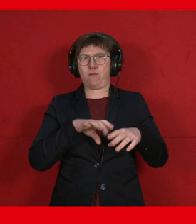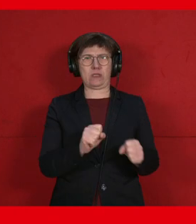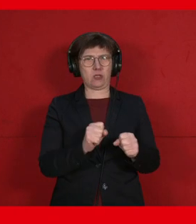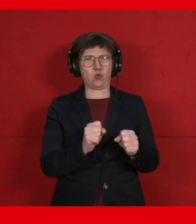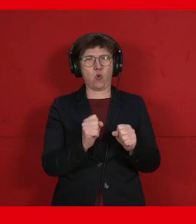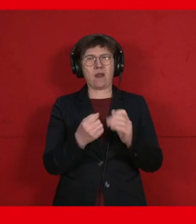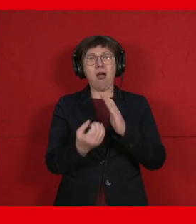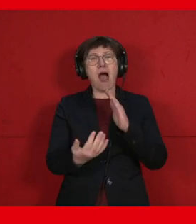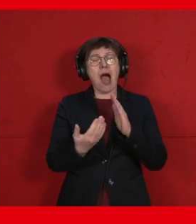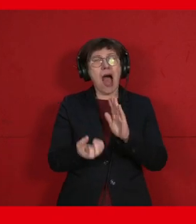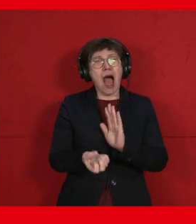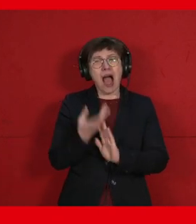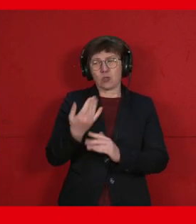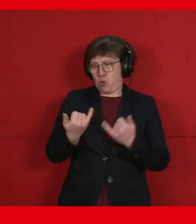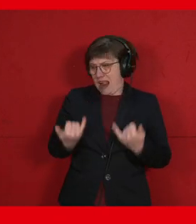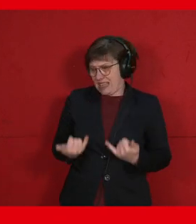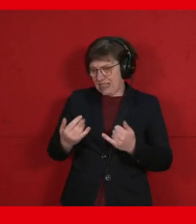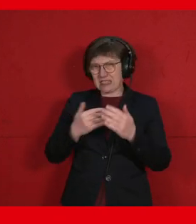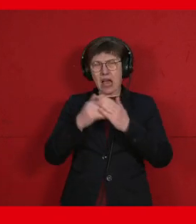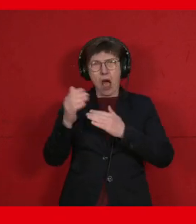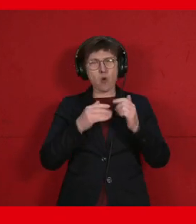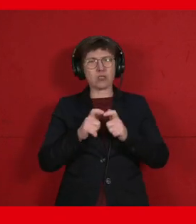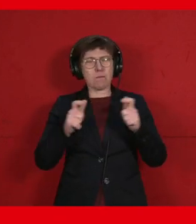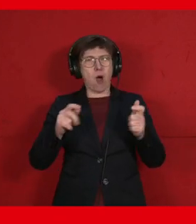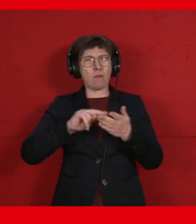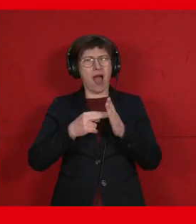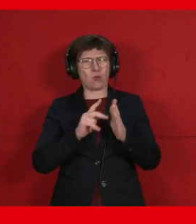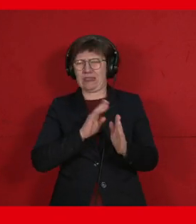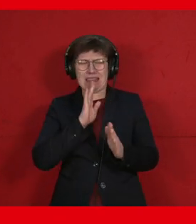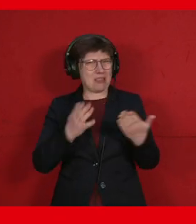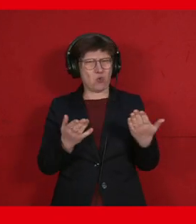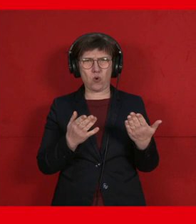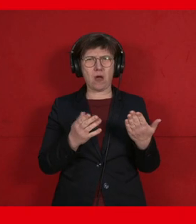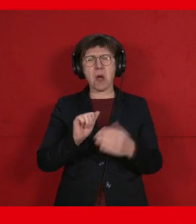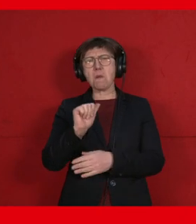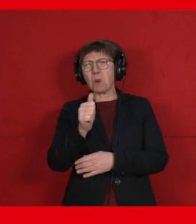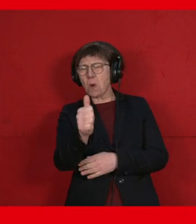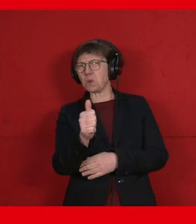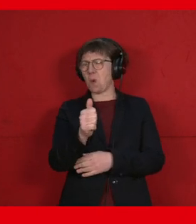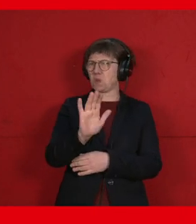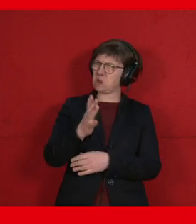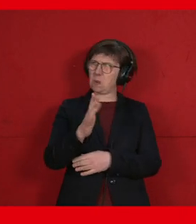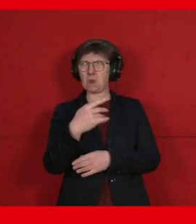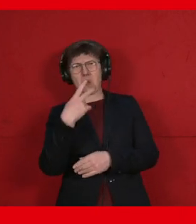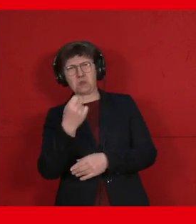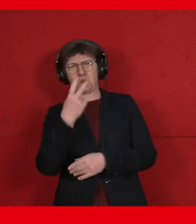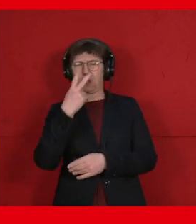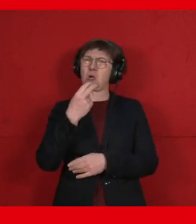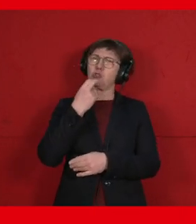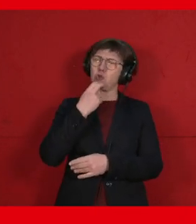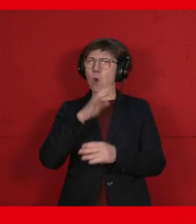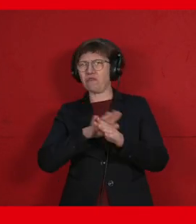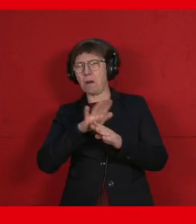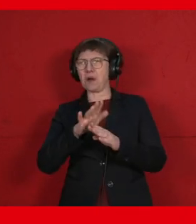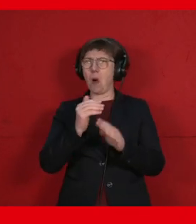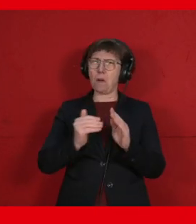die aktuellen Ausbauplanungen für die erneuerbaren Energien eigentlich nicht ausreichen. Also diese Prognose, wir werden den Stromverbrauch,